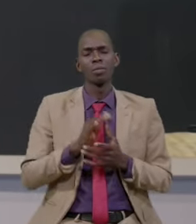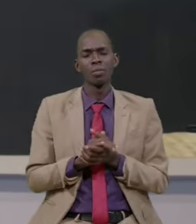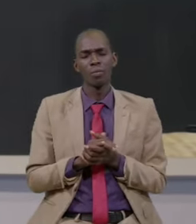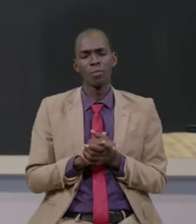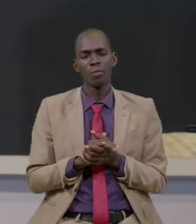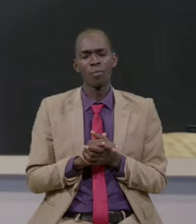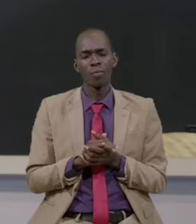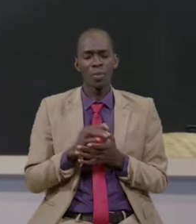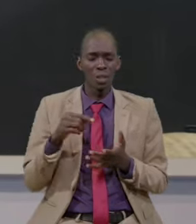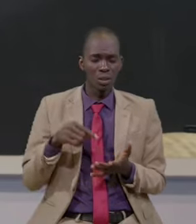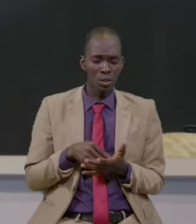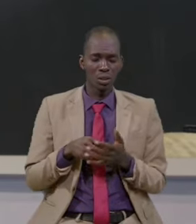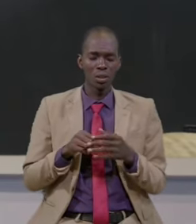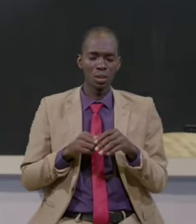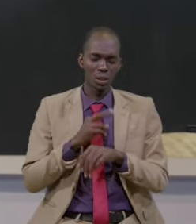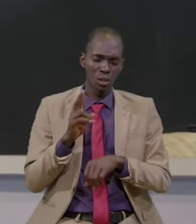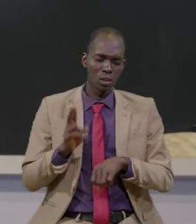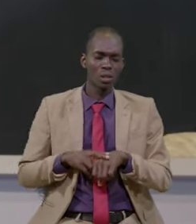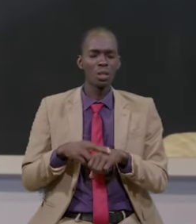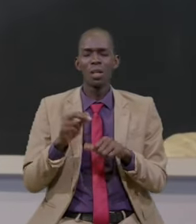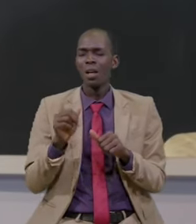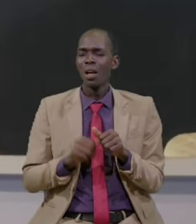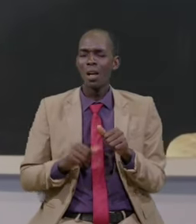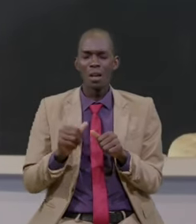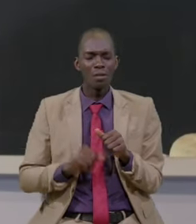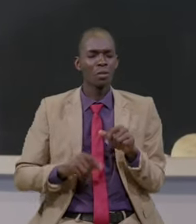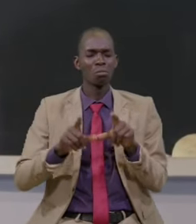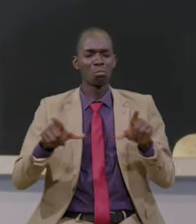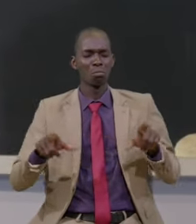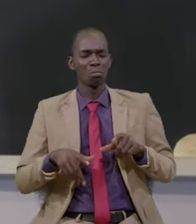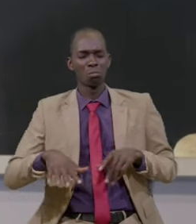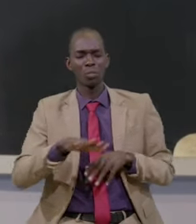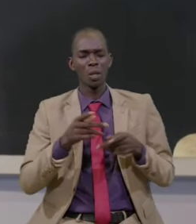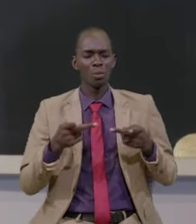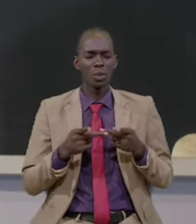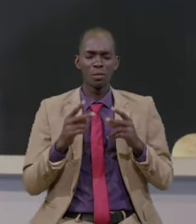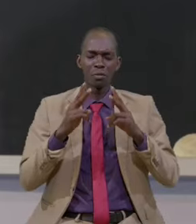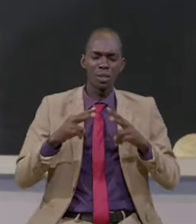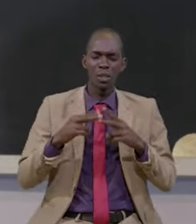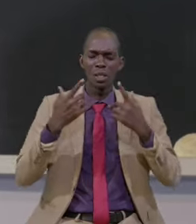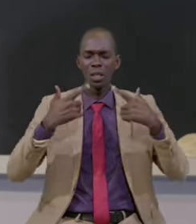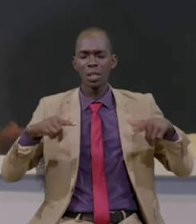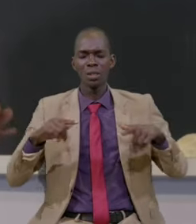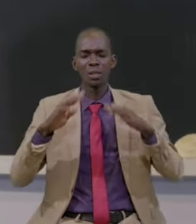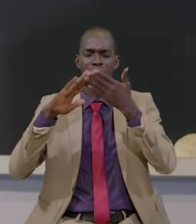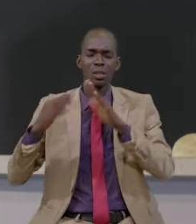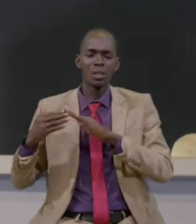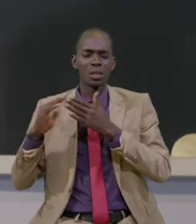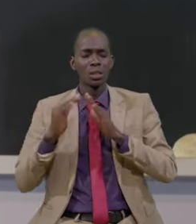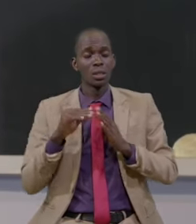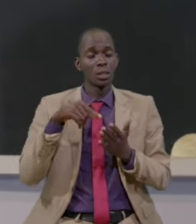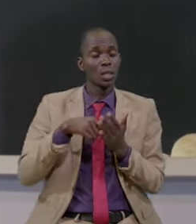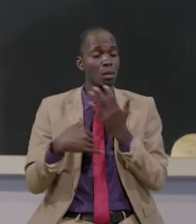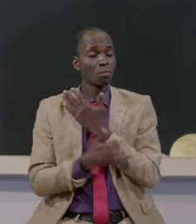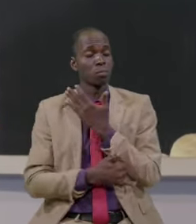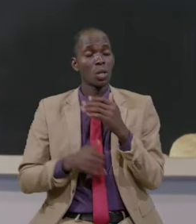Cette nation, chaque commune, chaque village, chaque ville, ce pays, chaque